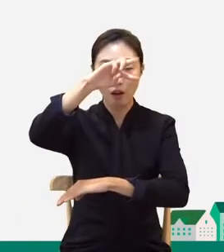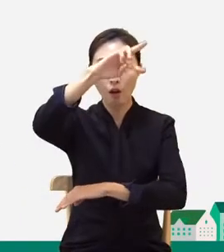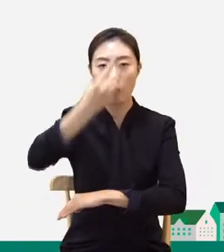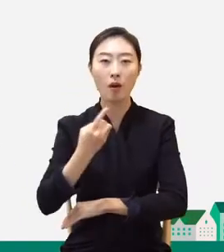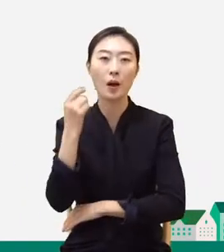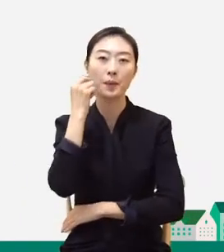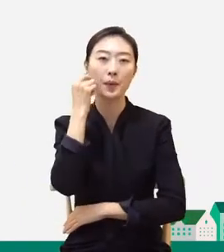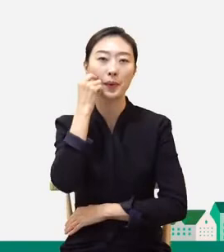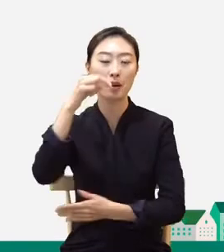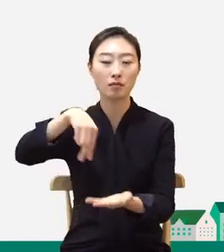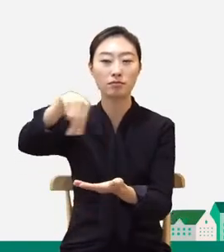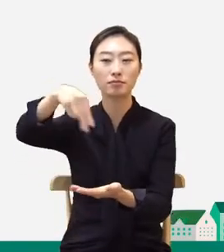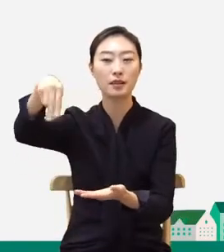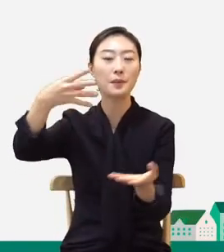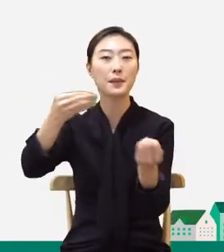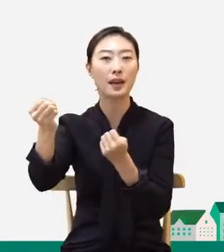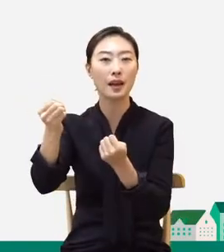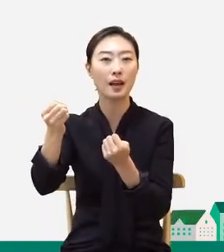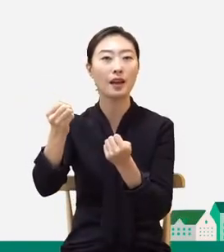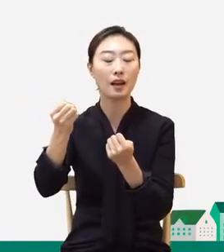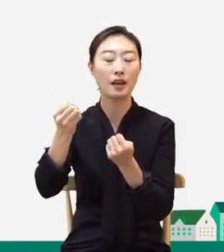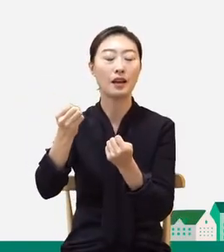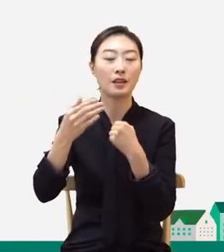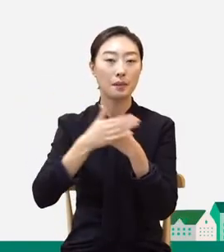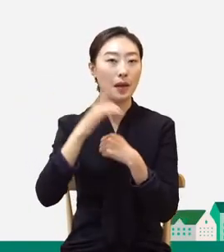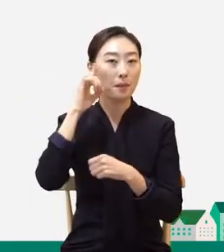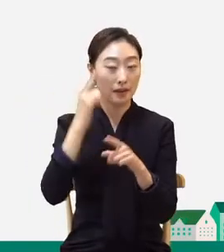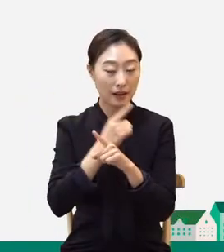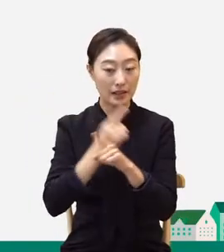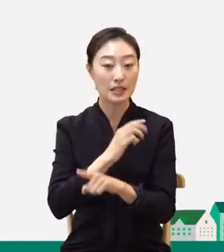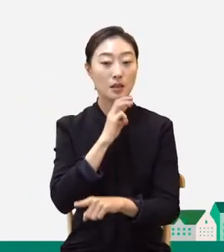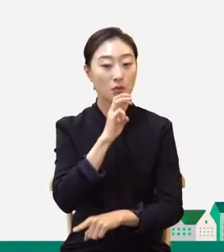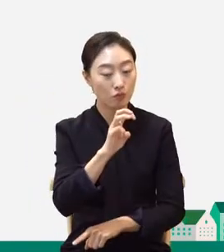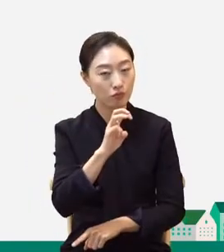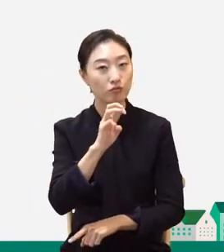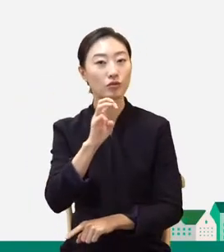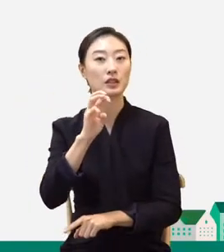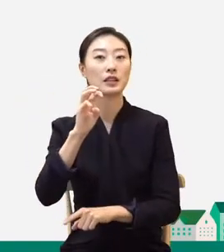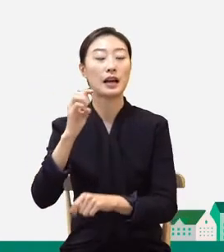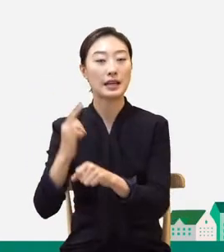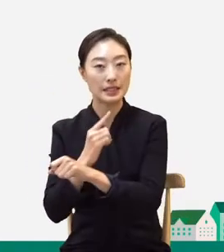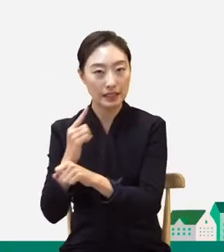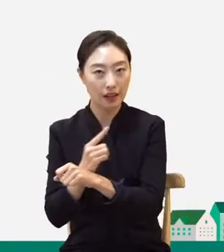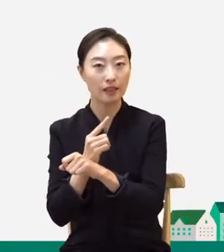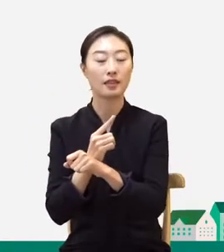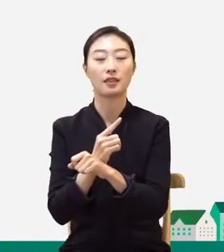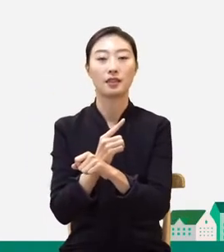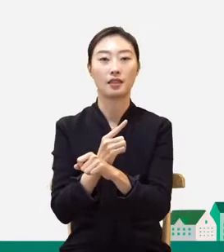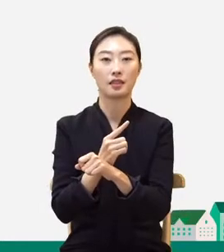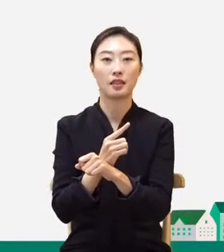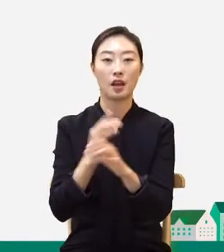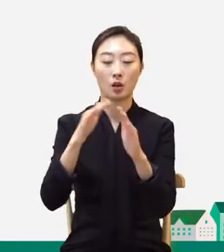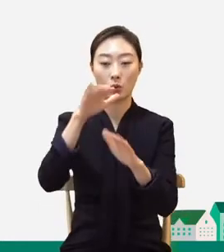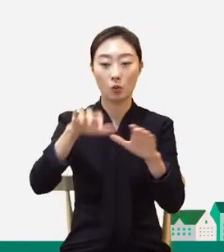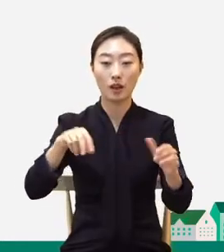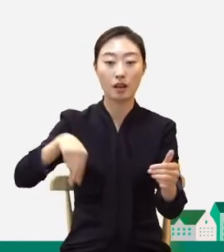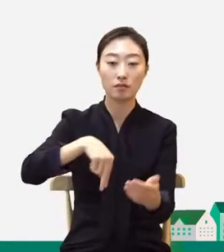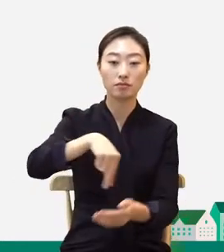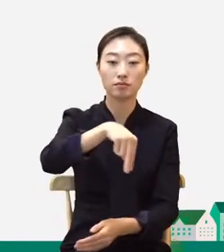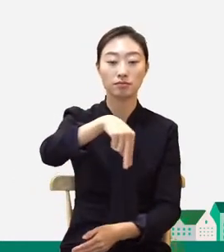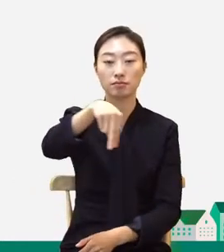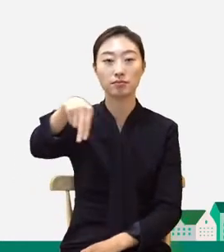경우 생기셔서 매일 그 30분에서 1시간씩 동네를 산책 겸